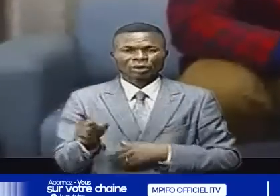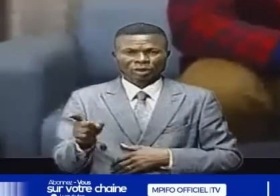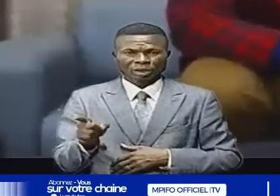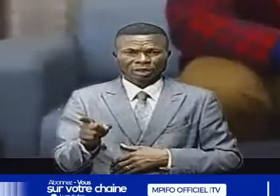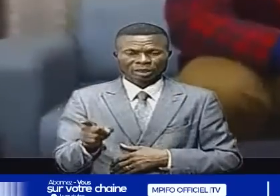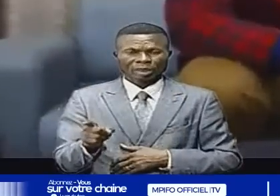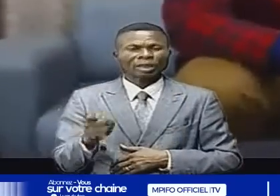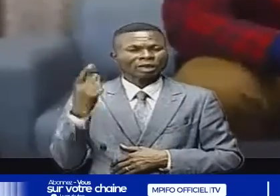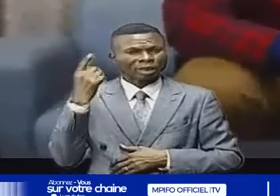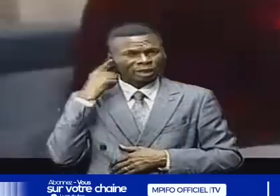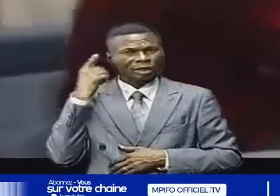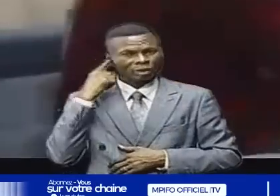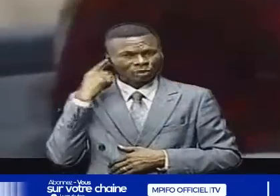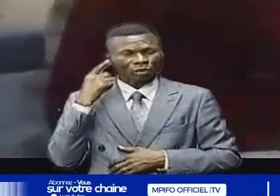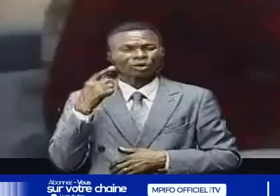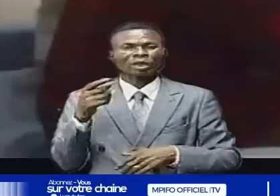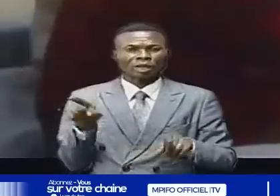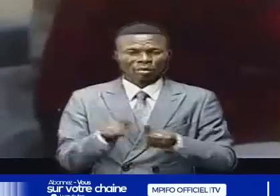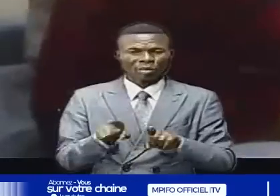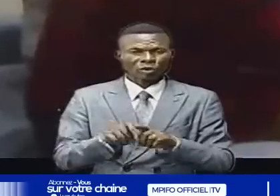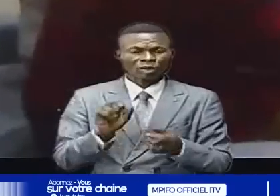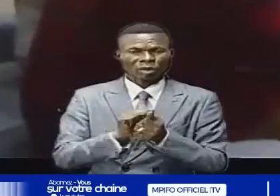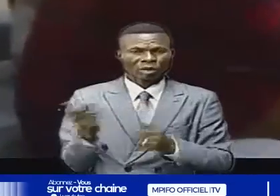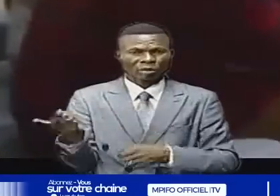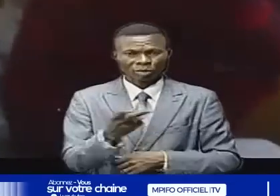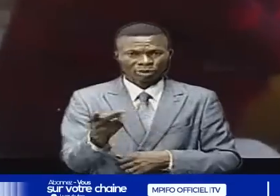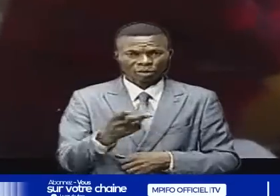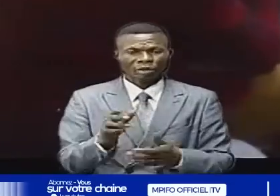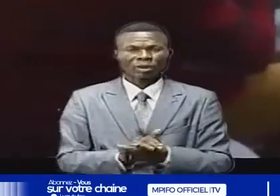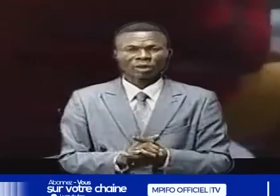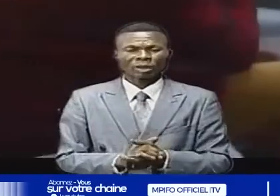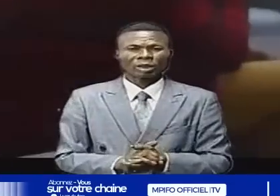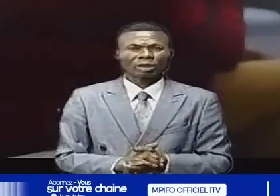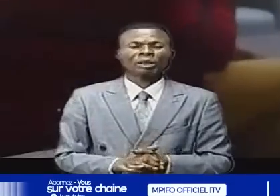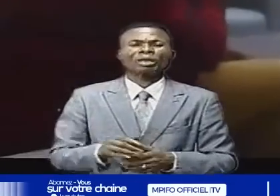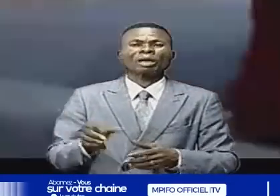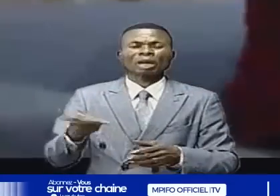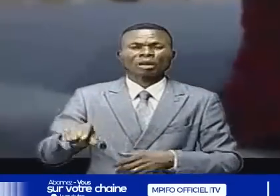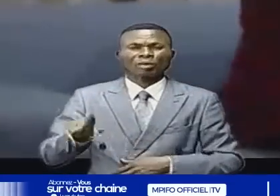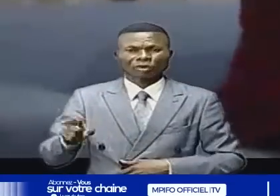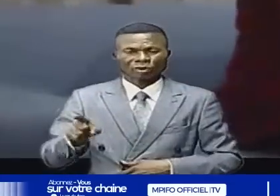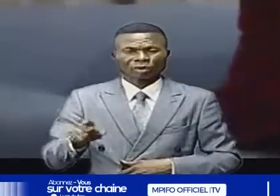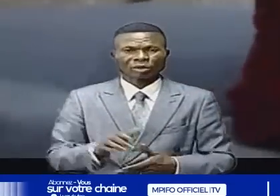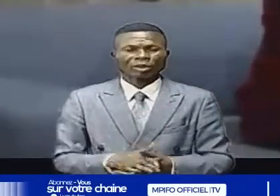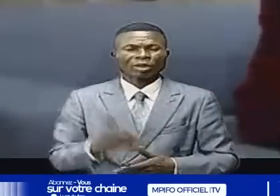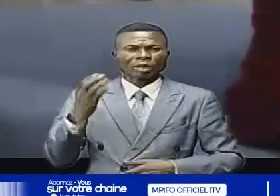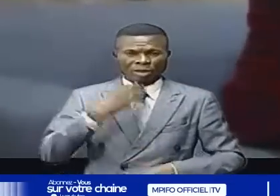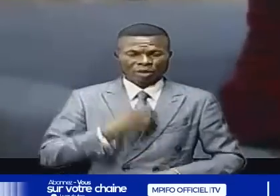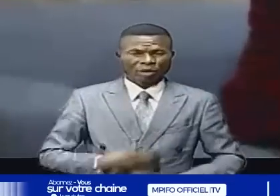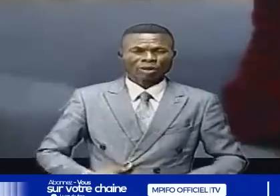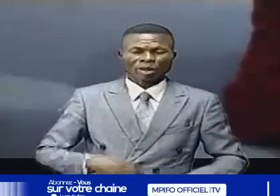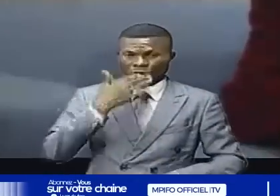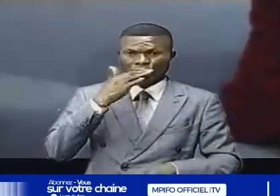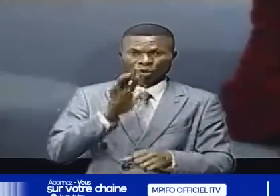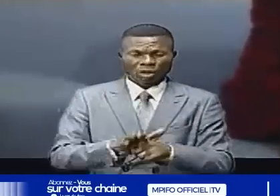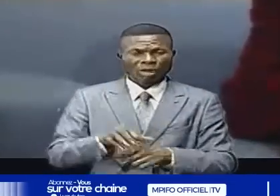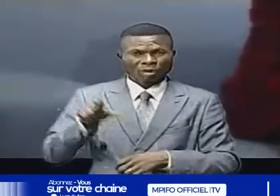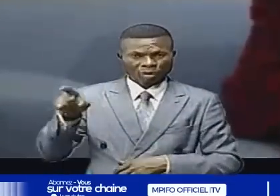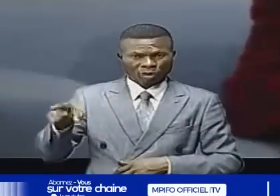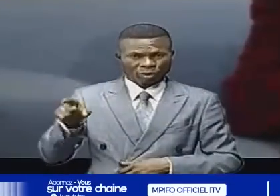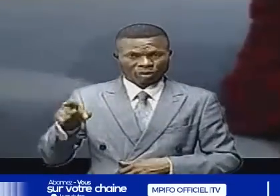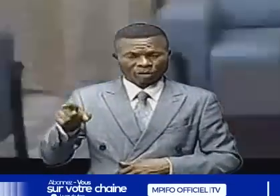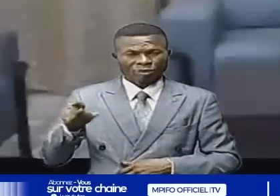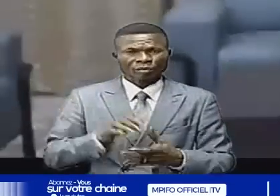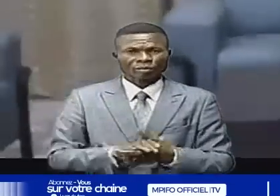apprêté au même exercice avec l'argentier de la province. Maître Trésor Bissalo a promis à son tour